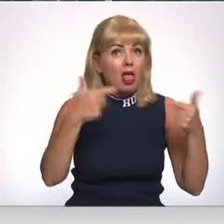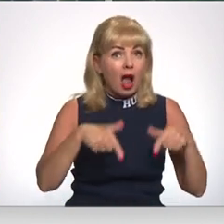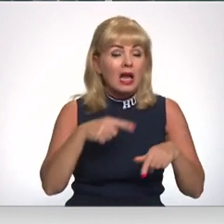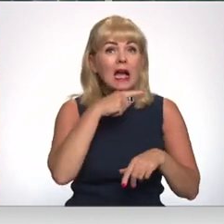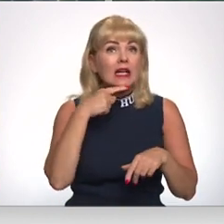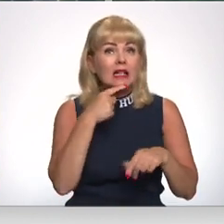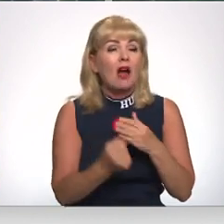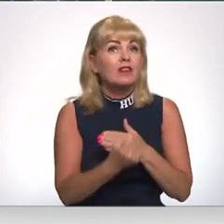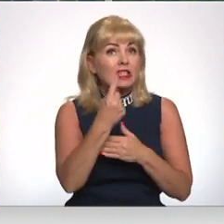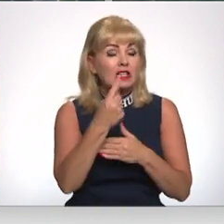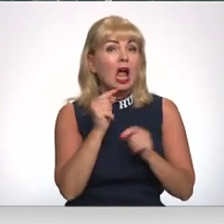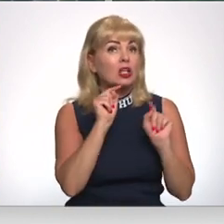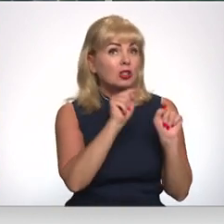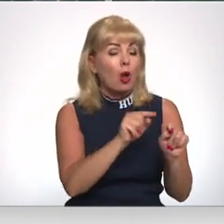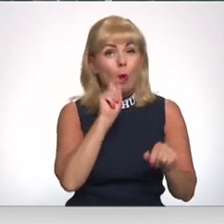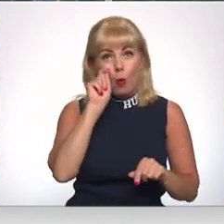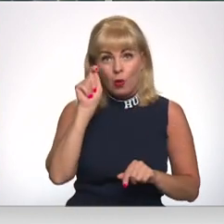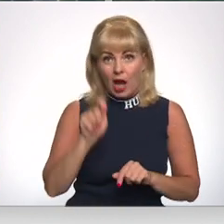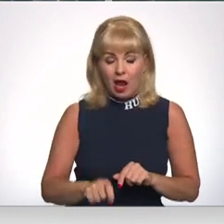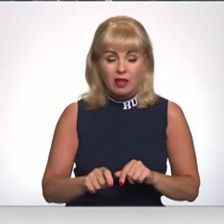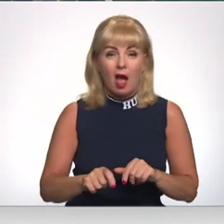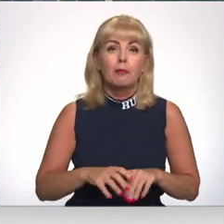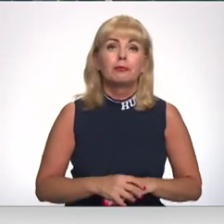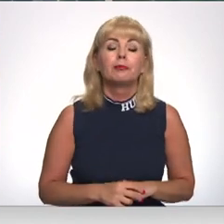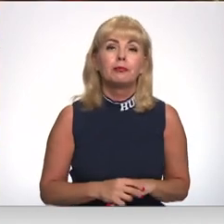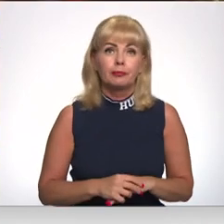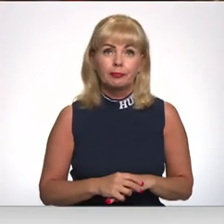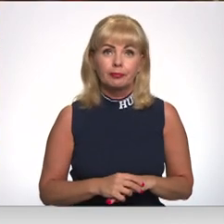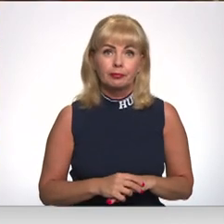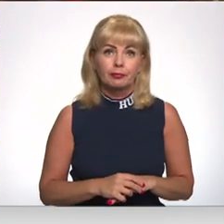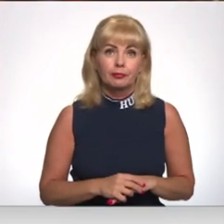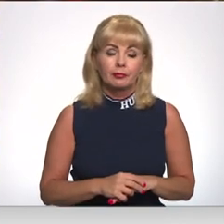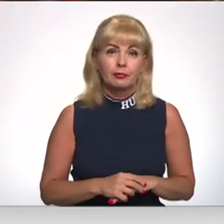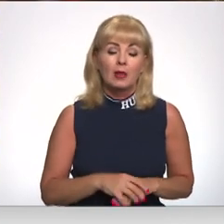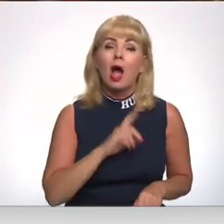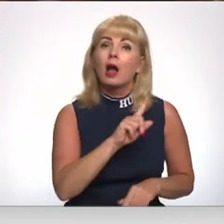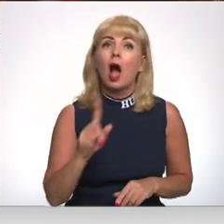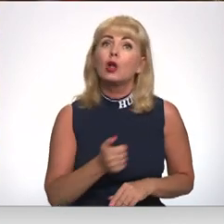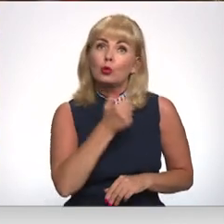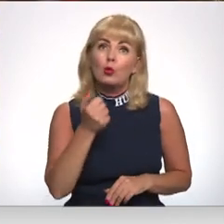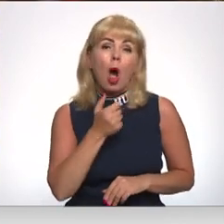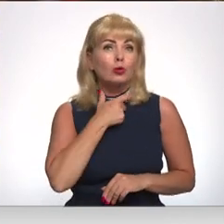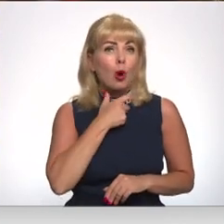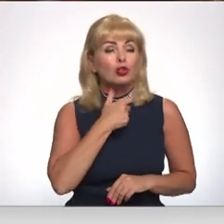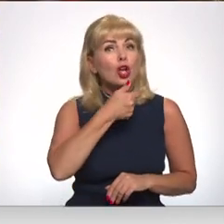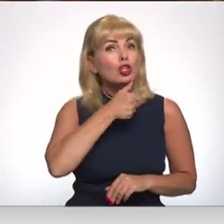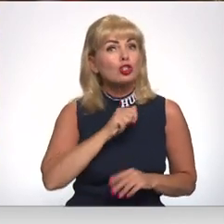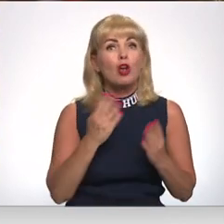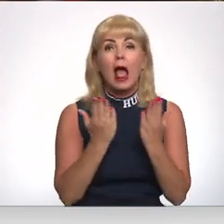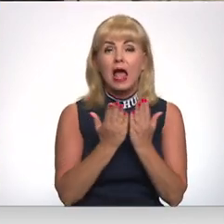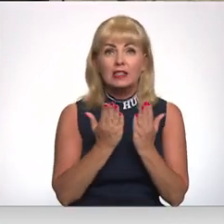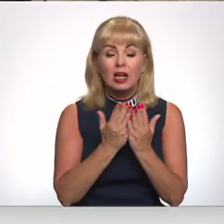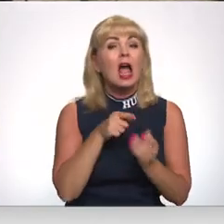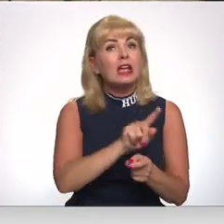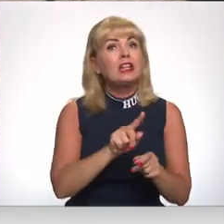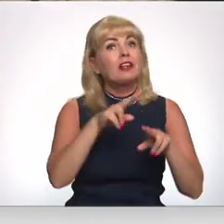Krievija izraisījusi Ukrainā. Vairāk stāstīja Iļa Kozins. Katru gadu augustā Ikšķils estrāda kļūst par